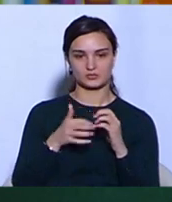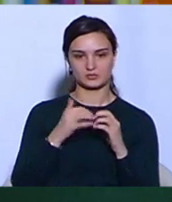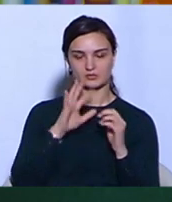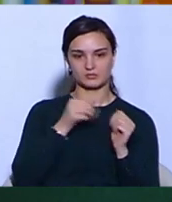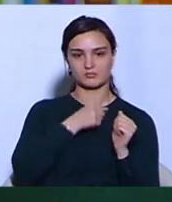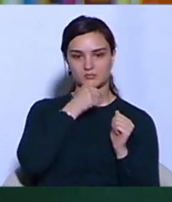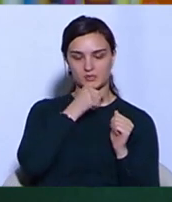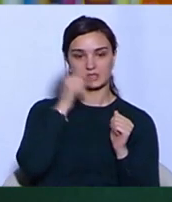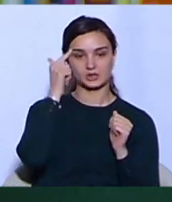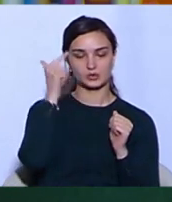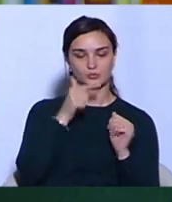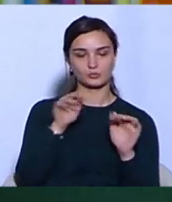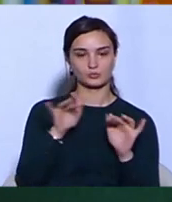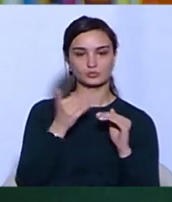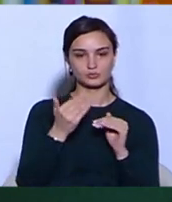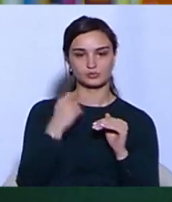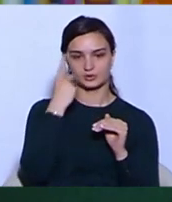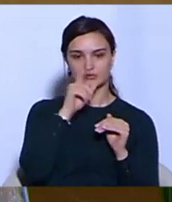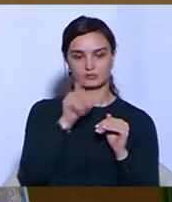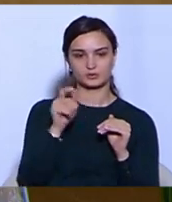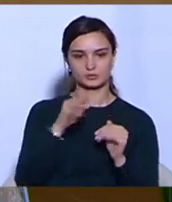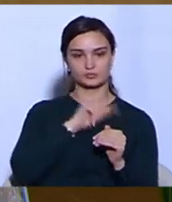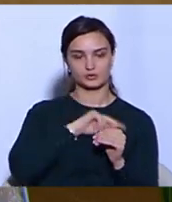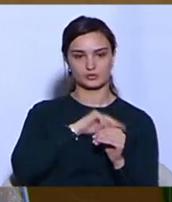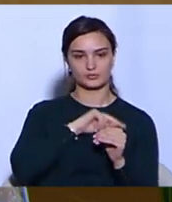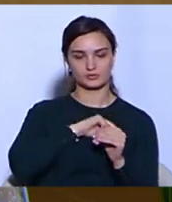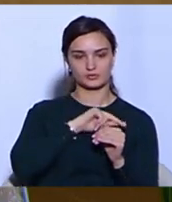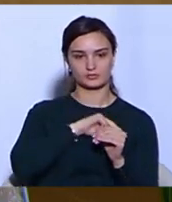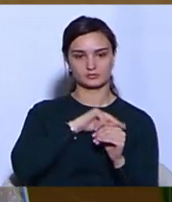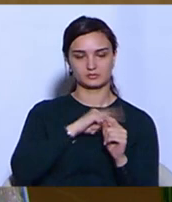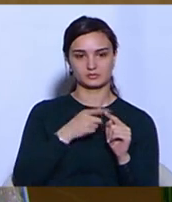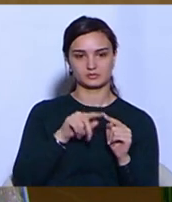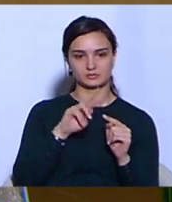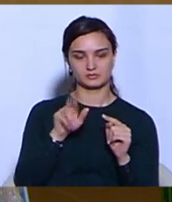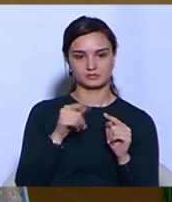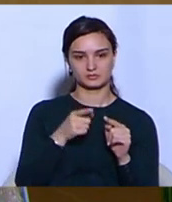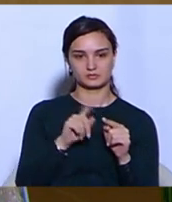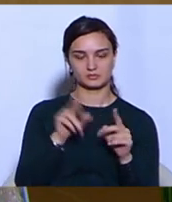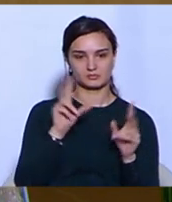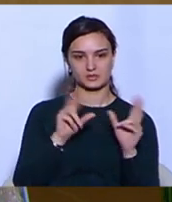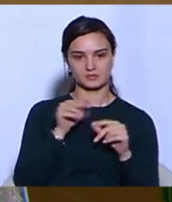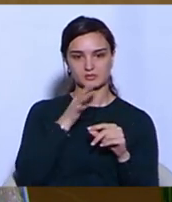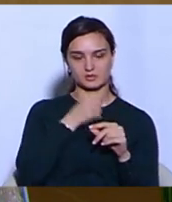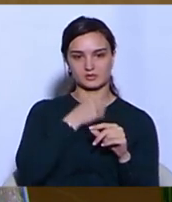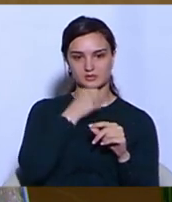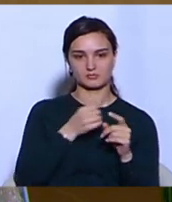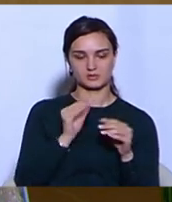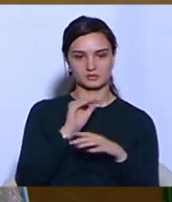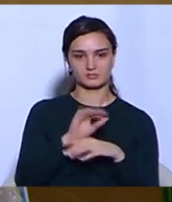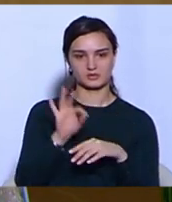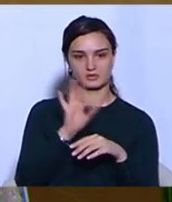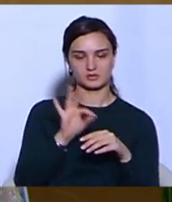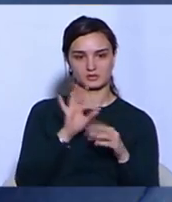მაღალი ინტელექტუალური ფუნქციონირების მქონე ინდივიდებთან მუშაობა და პრინციპში ასაკის მატებასთან